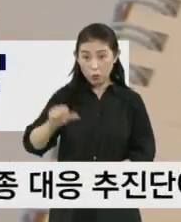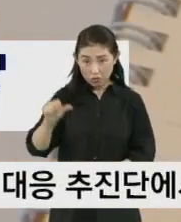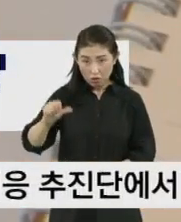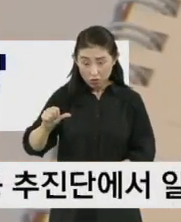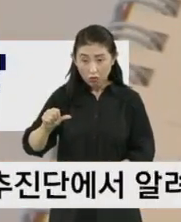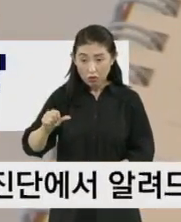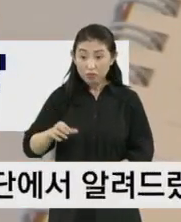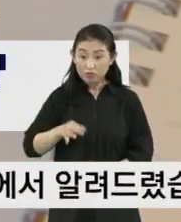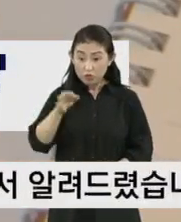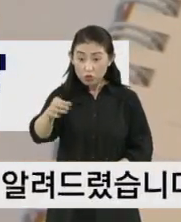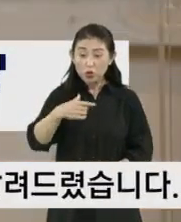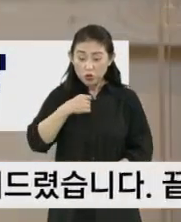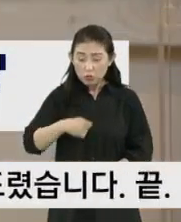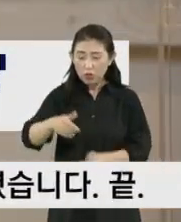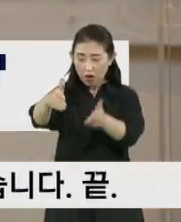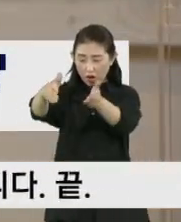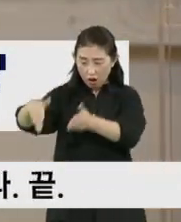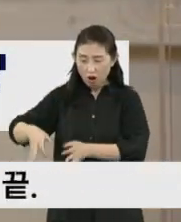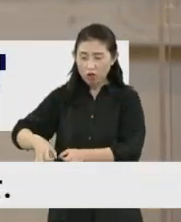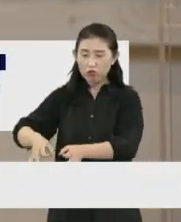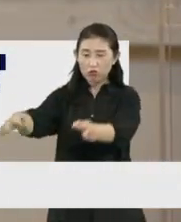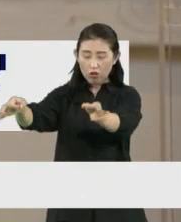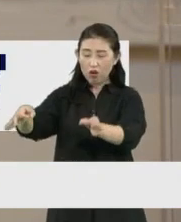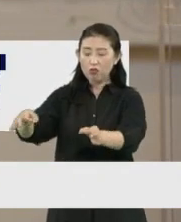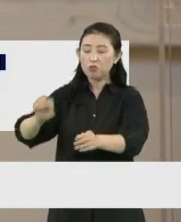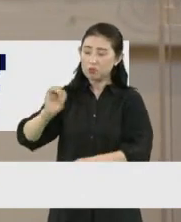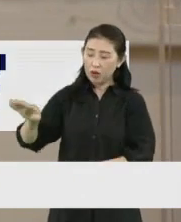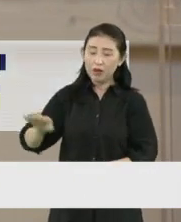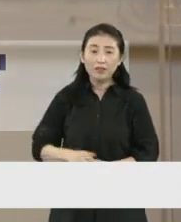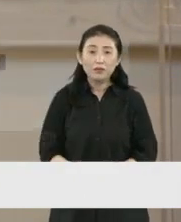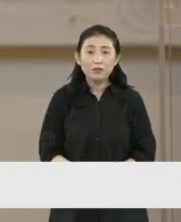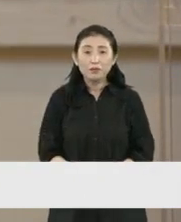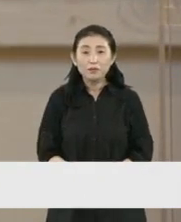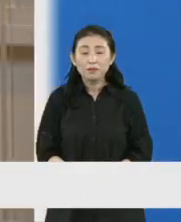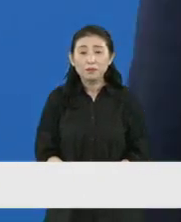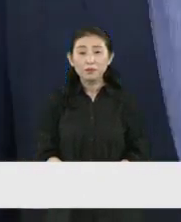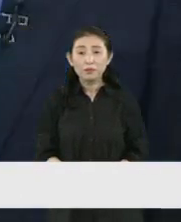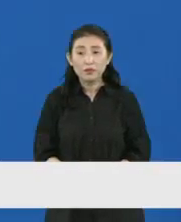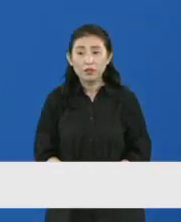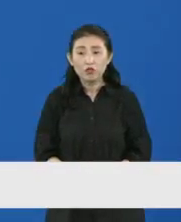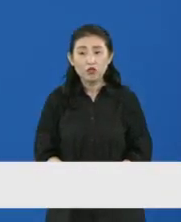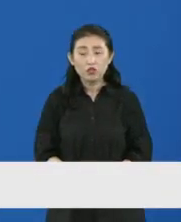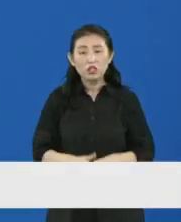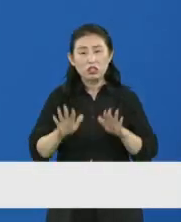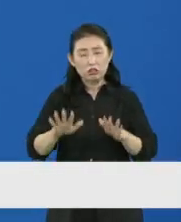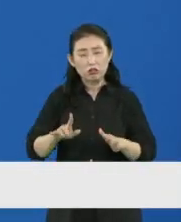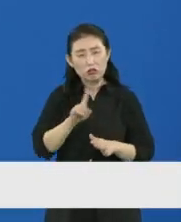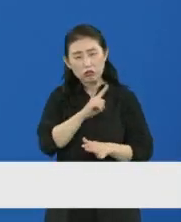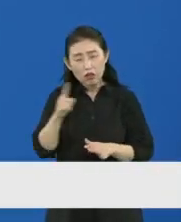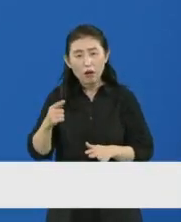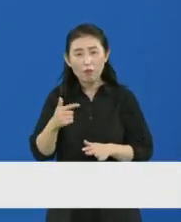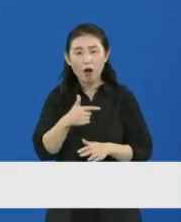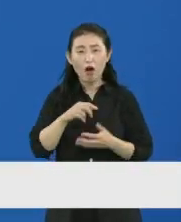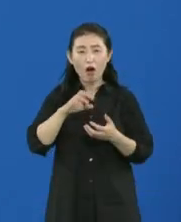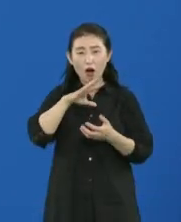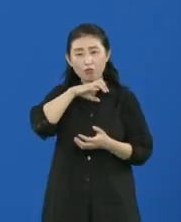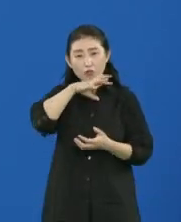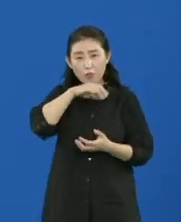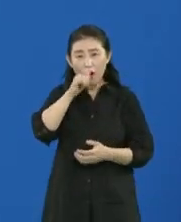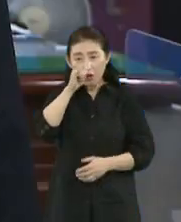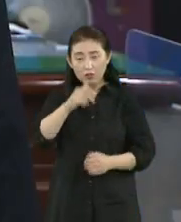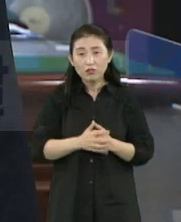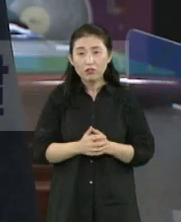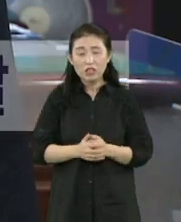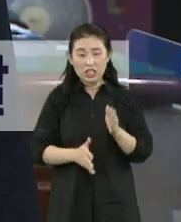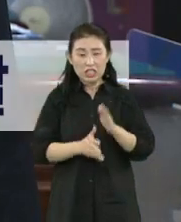원을 지급하겠다면 직접 주민에 전달하라고 말했습니다. 그러나 후폭풍이 커지고 있습니다. 당진시